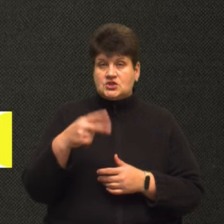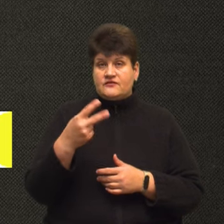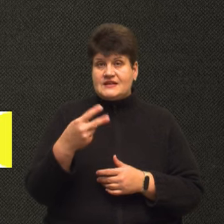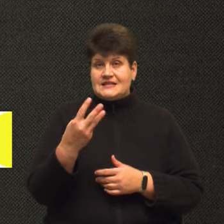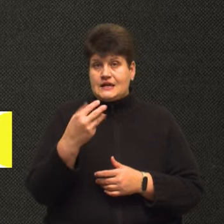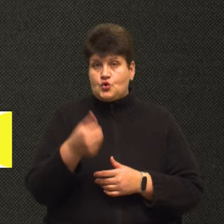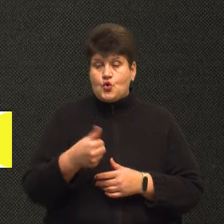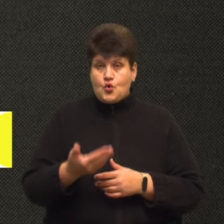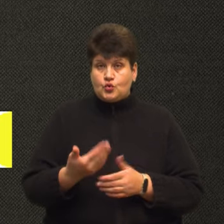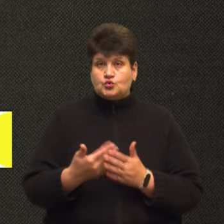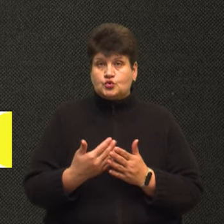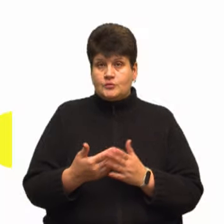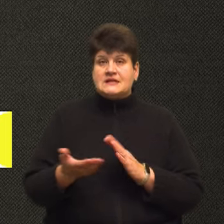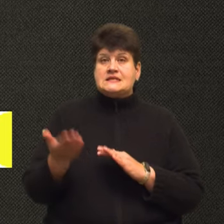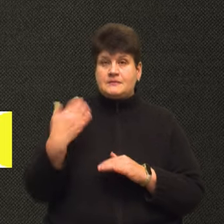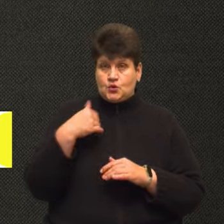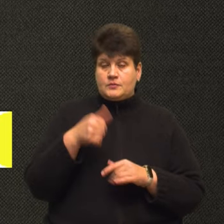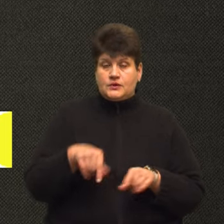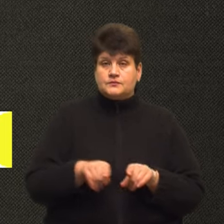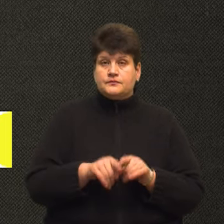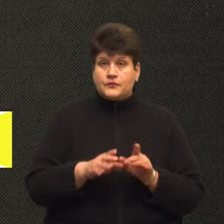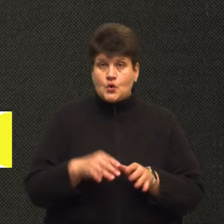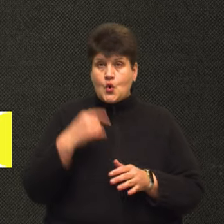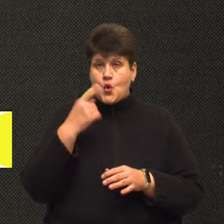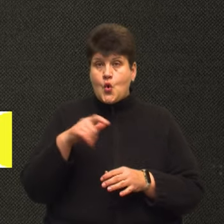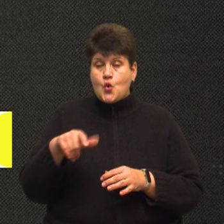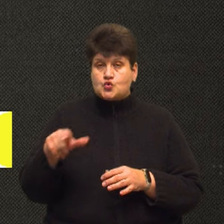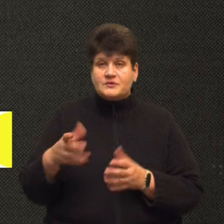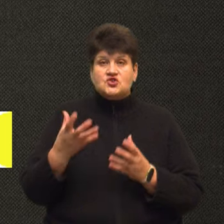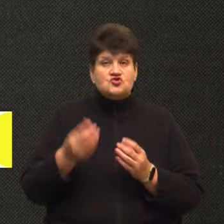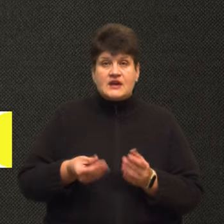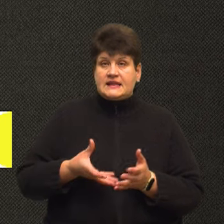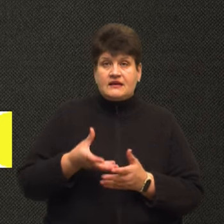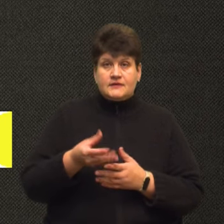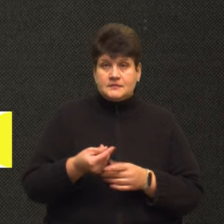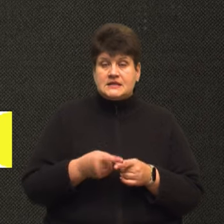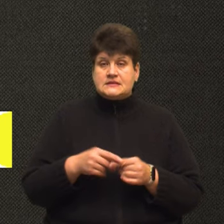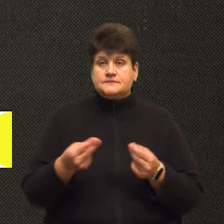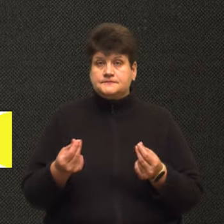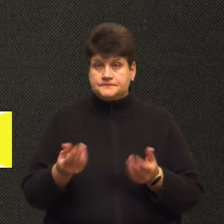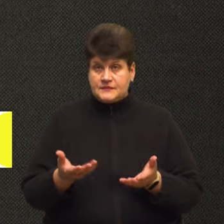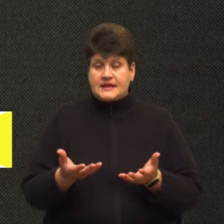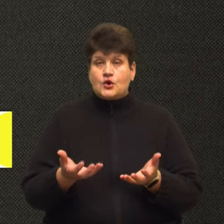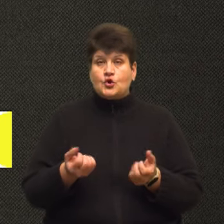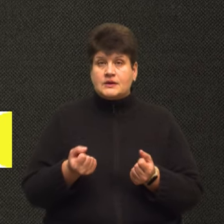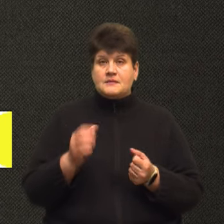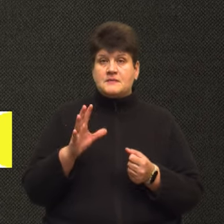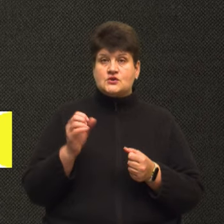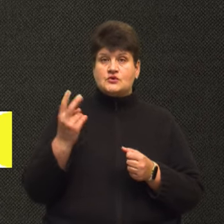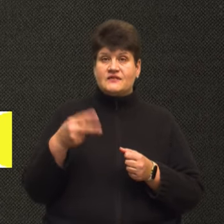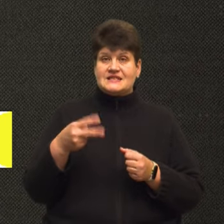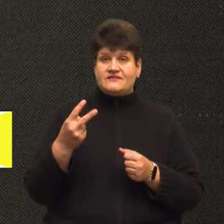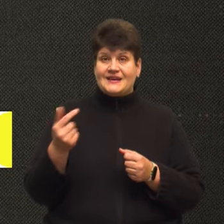року тобто і за минулий період особи яким ще не виплатили належну суму і які отримують 500 22